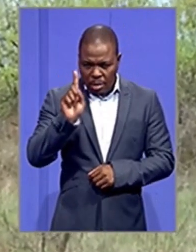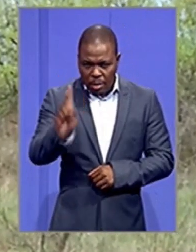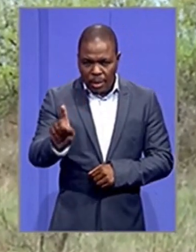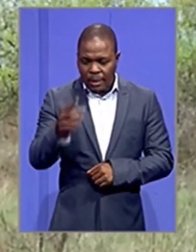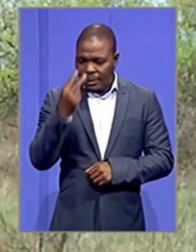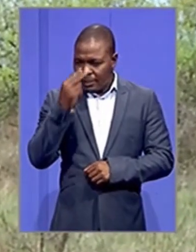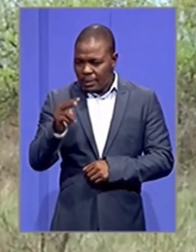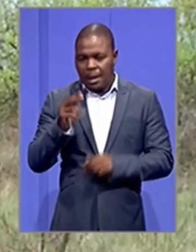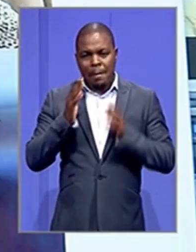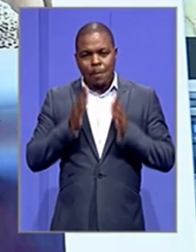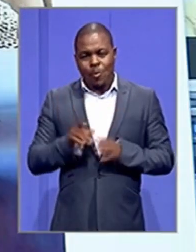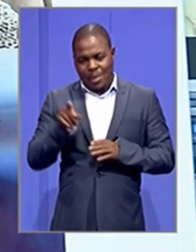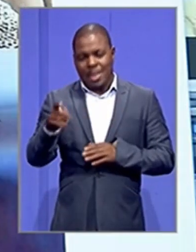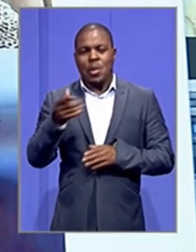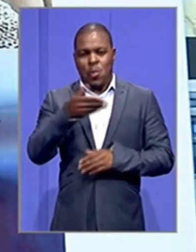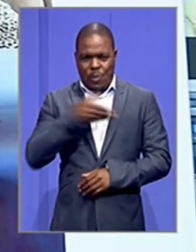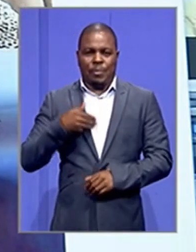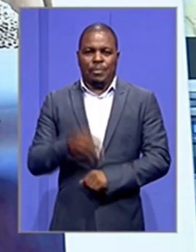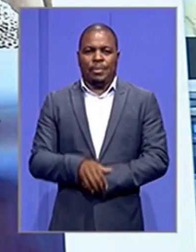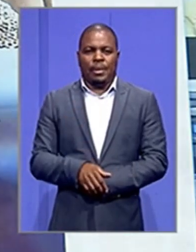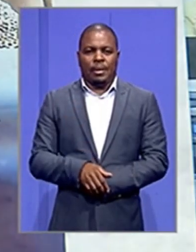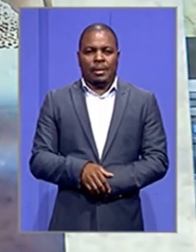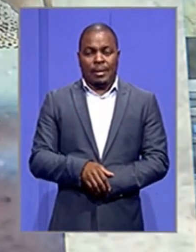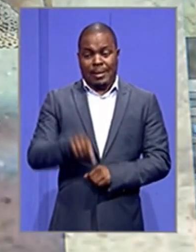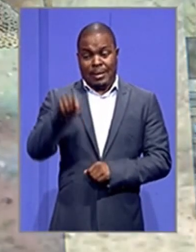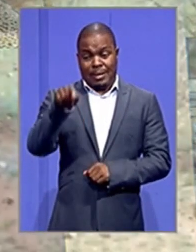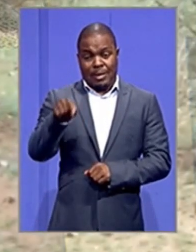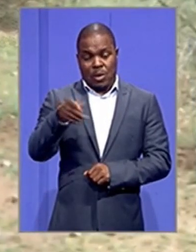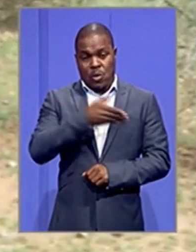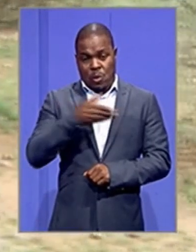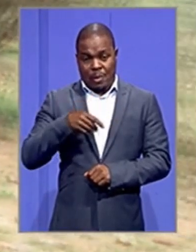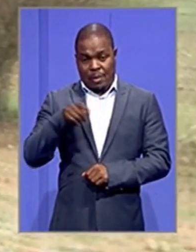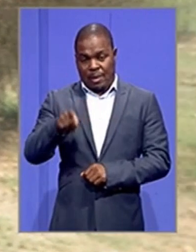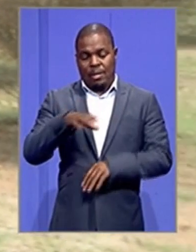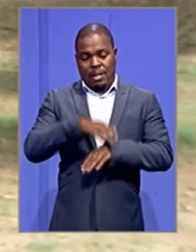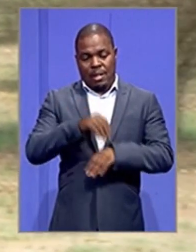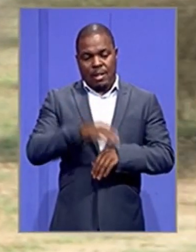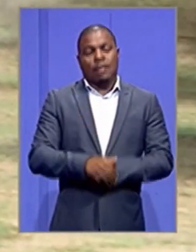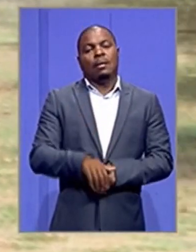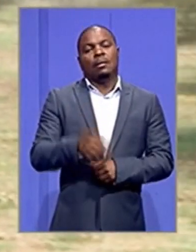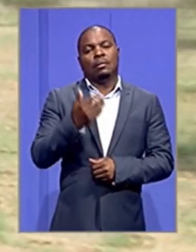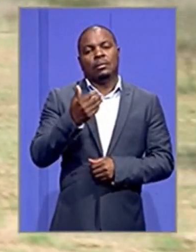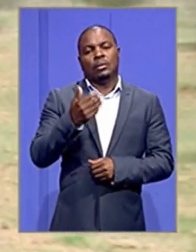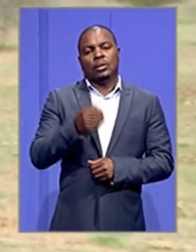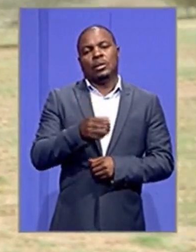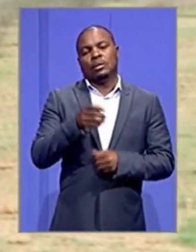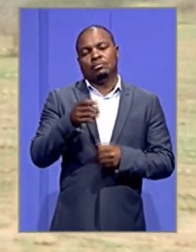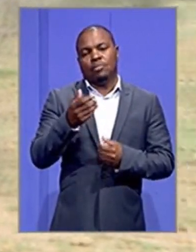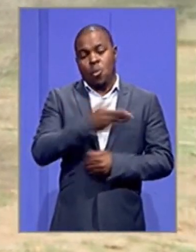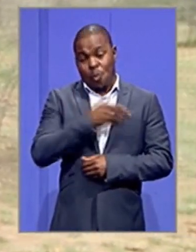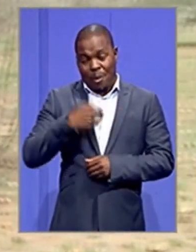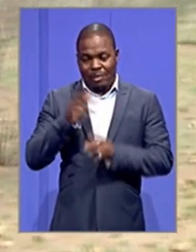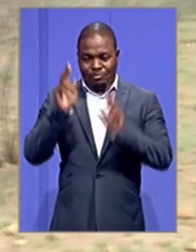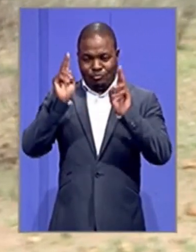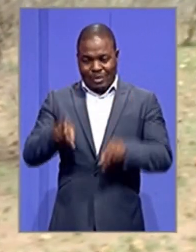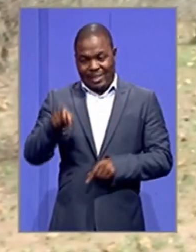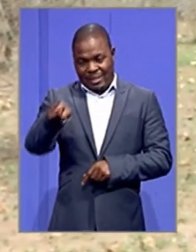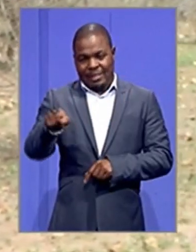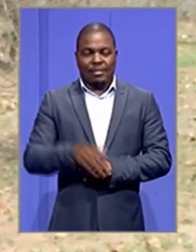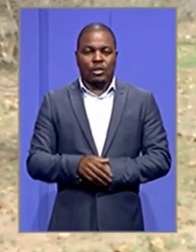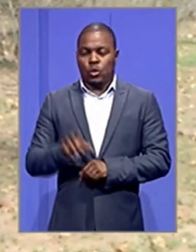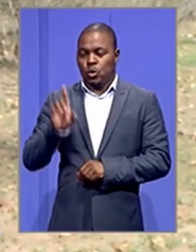the body was a woman. Mo ke fao setopo sa motšwasehlabelo wa mengwaga 25 Andrea Chulo se hweditšego gona. Themba Dube